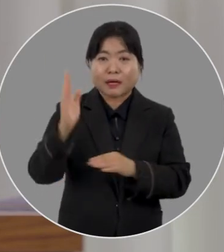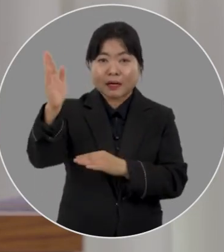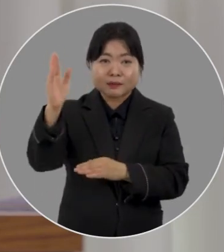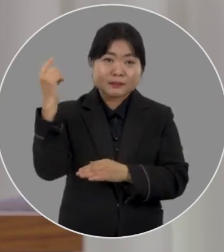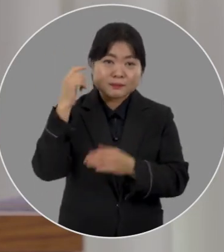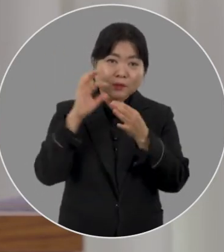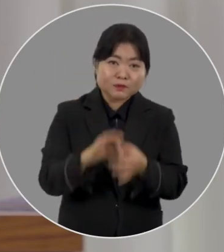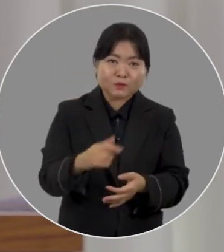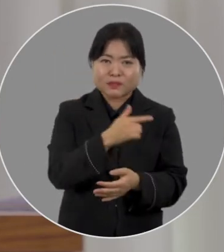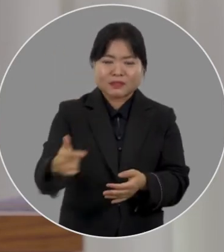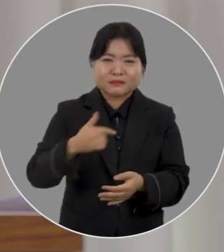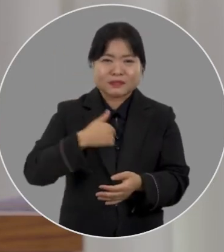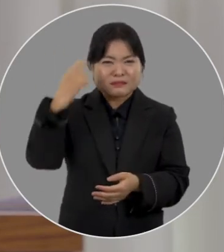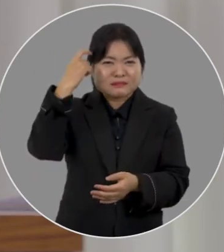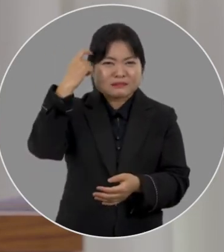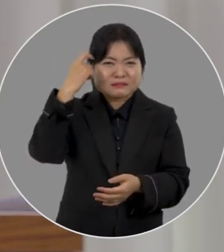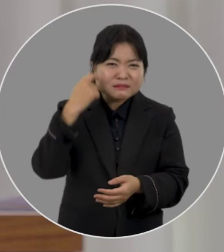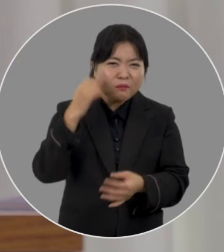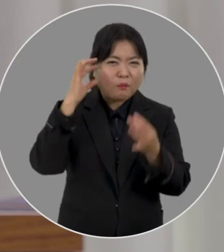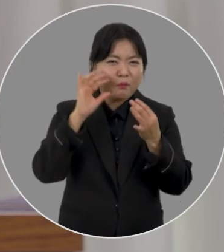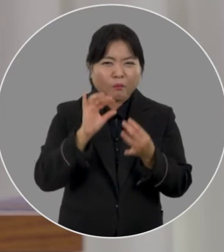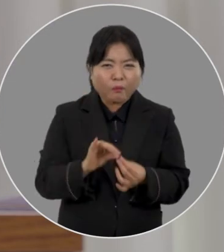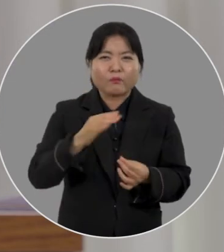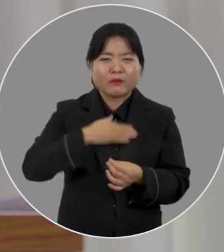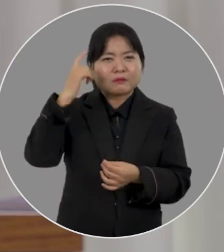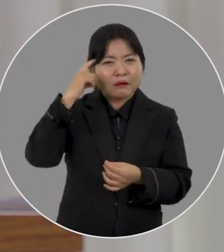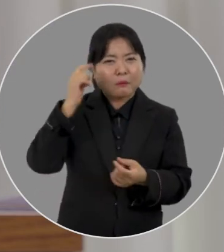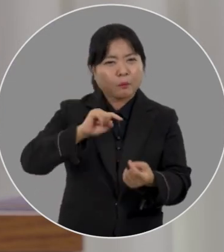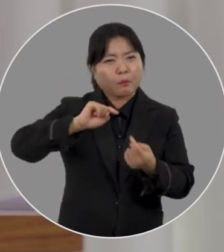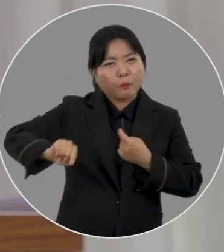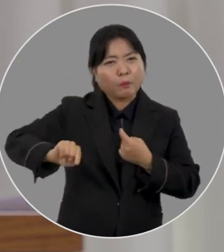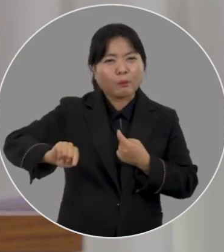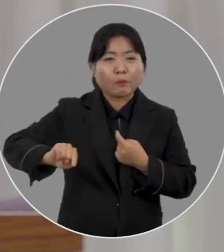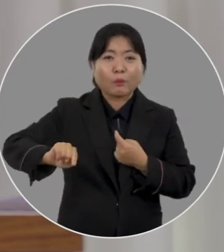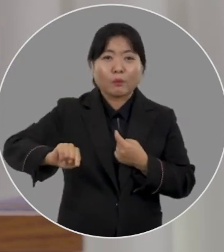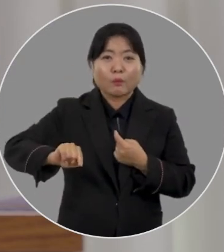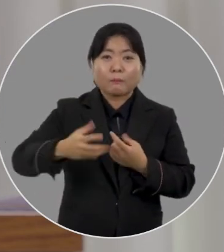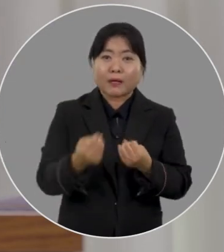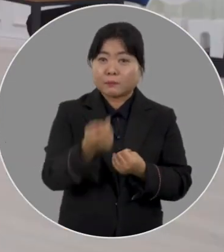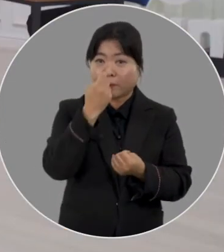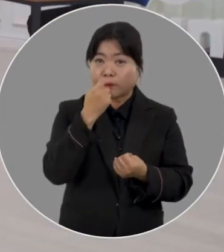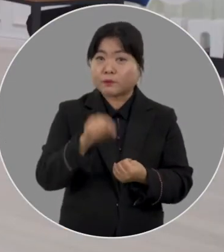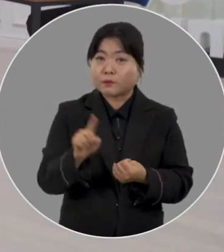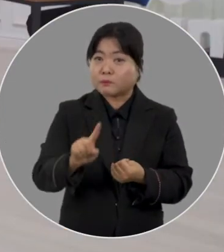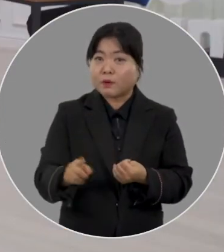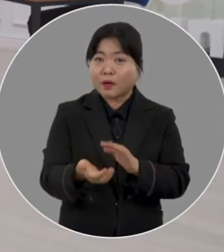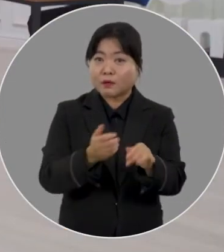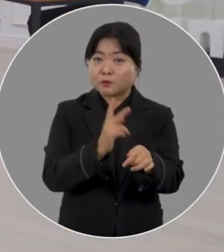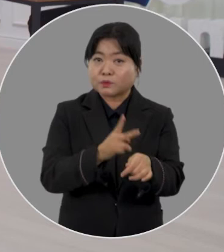강연을 들으면서 굉장히 제가 좀 크게 느끼고 이건 정말 내가 생각지 않았던 것이다 하고 많이 배웠던 것이